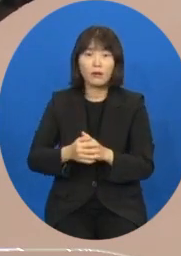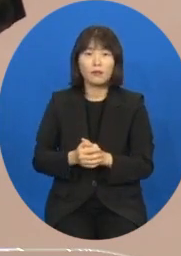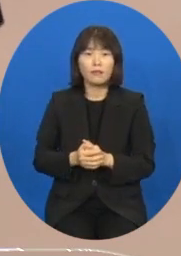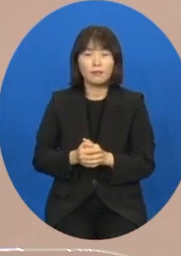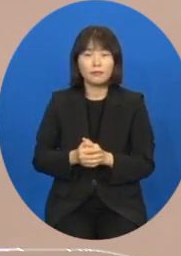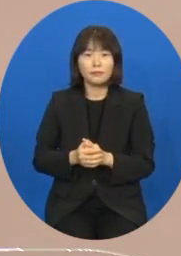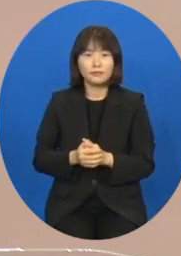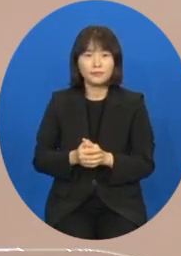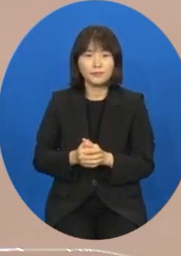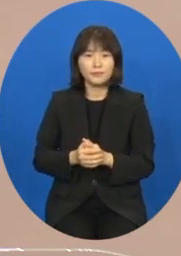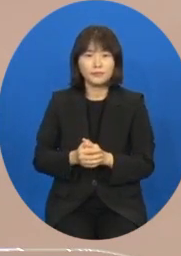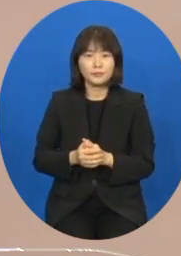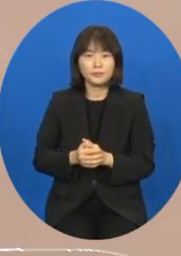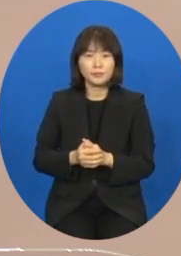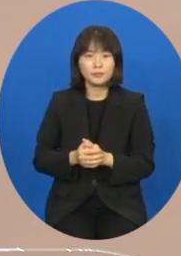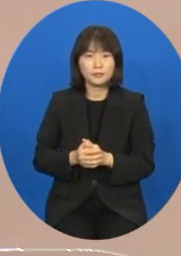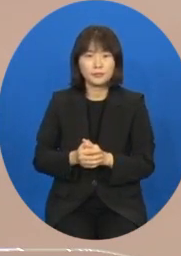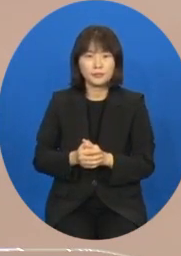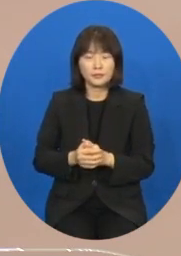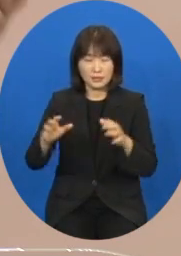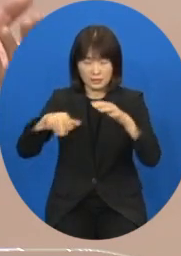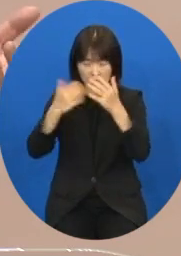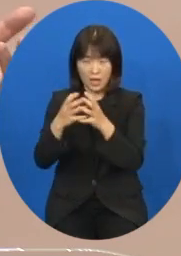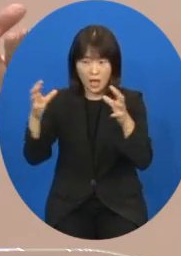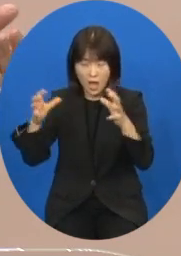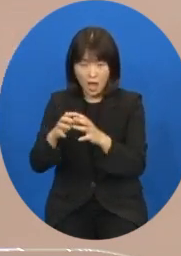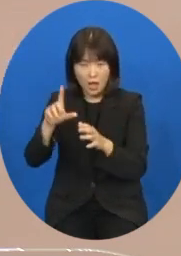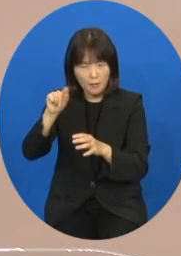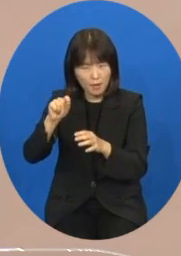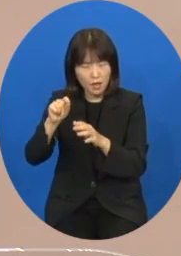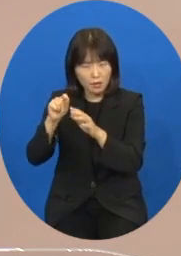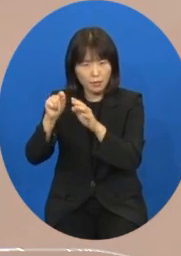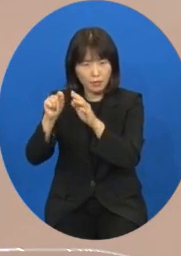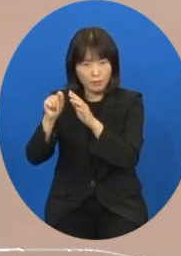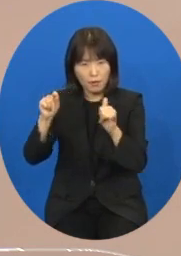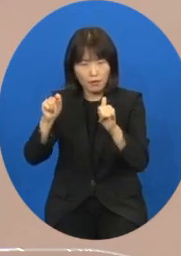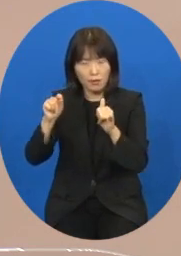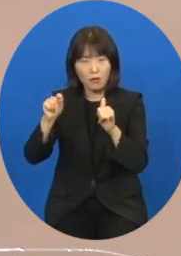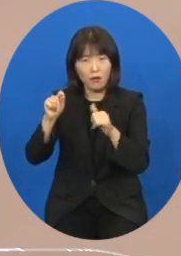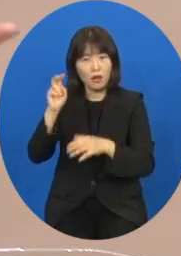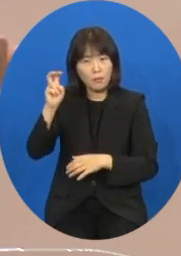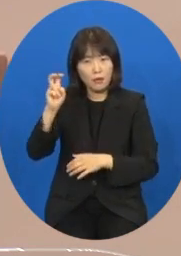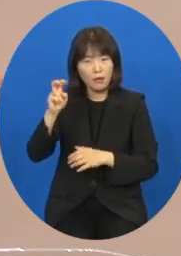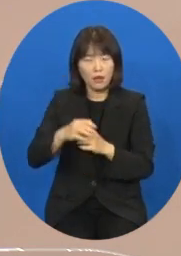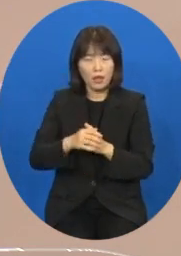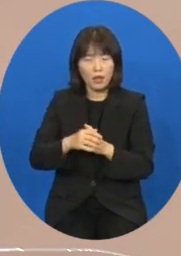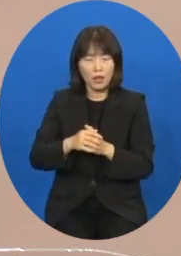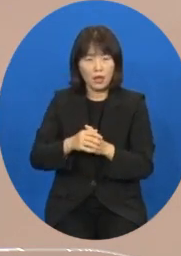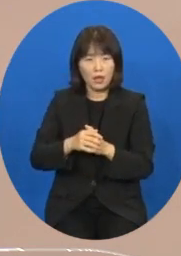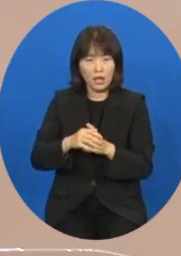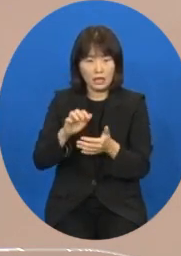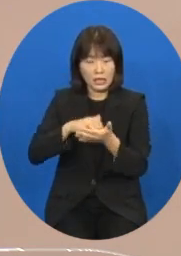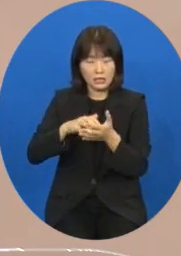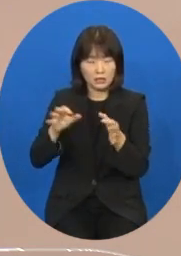넘는 만 명도 넘을 수 있는 그 무리들을 어떻게 한꺼번에 그 계산이 됩니까?